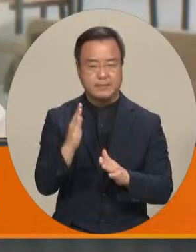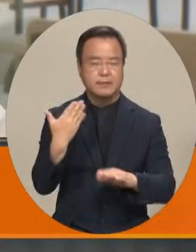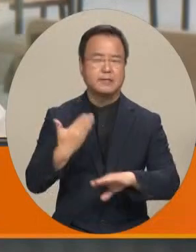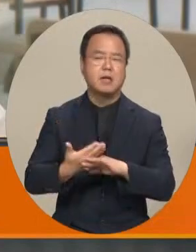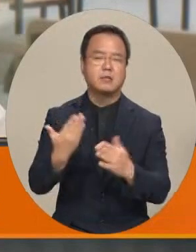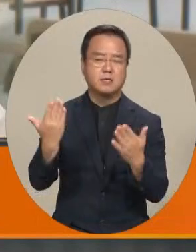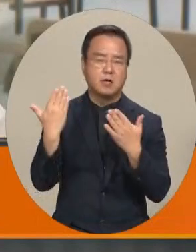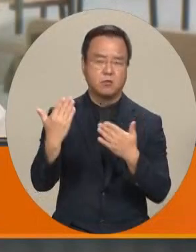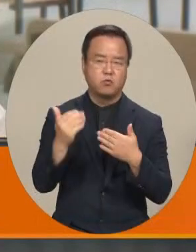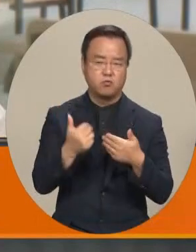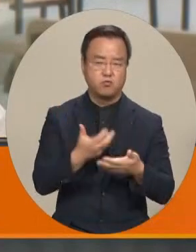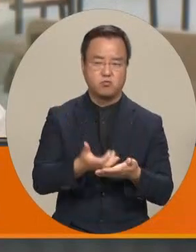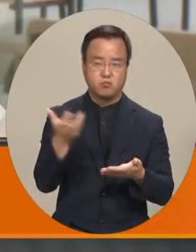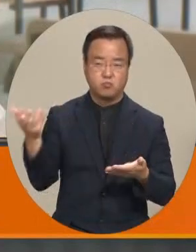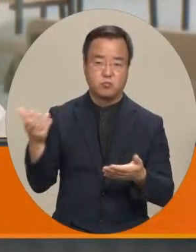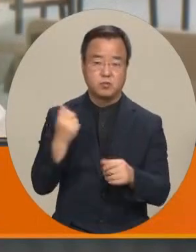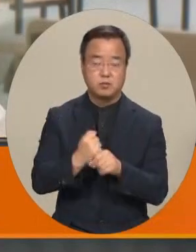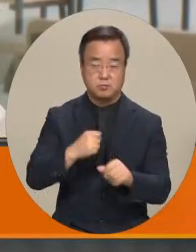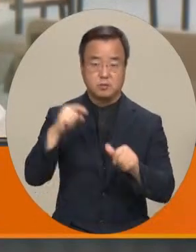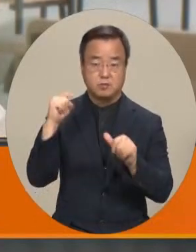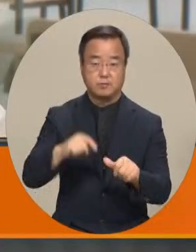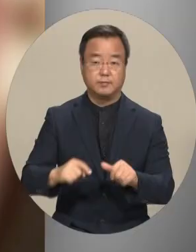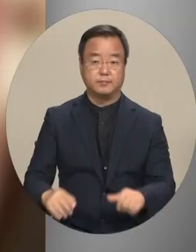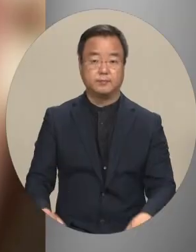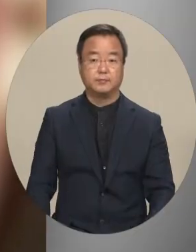소식은 송성환 기자가 보도합니다